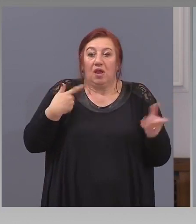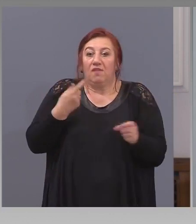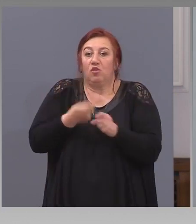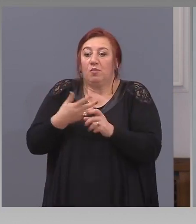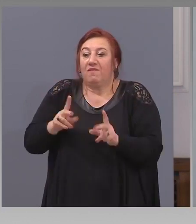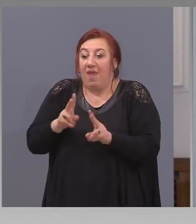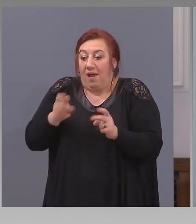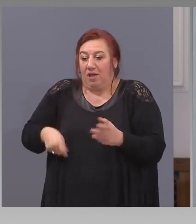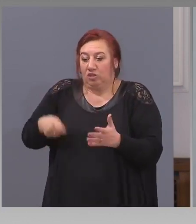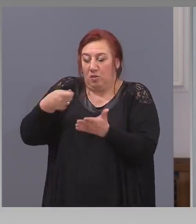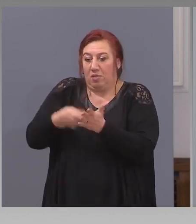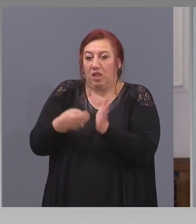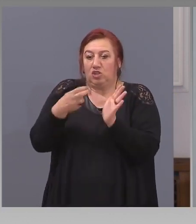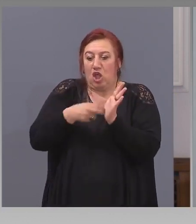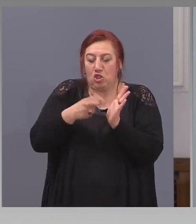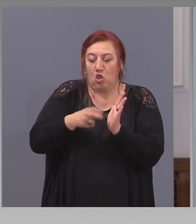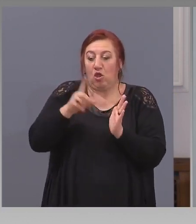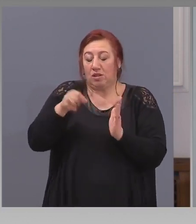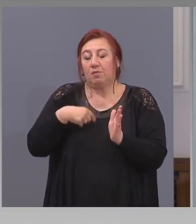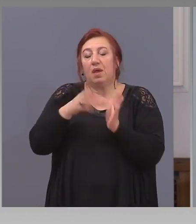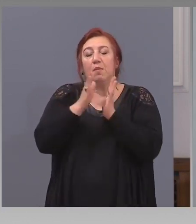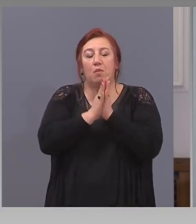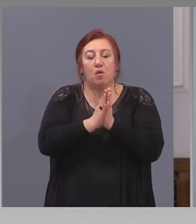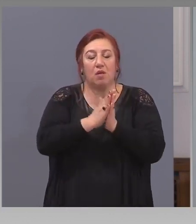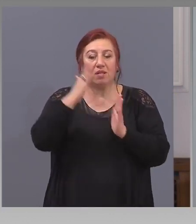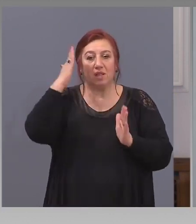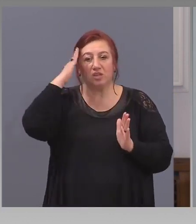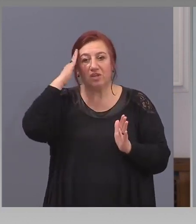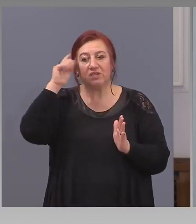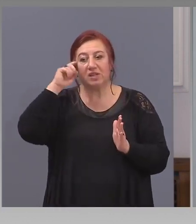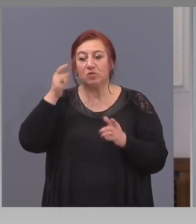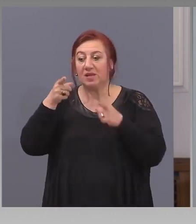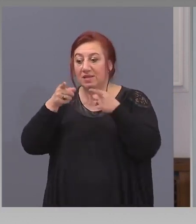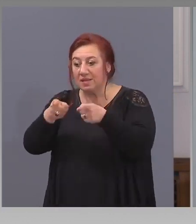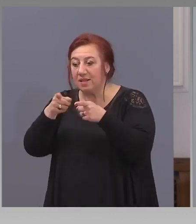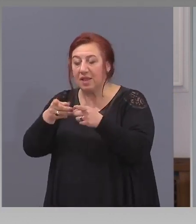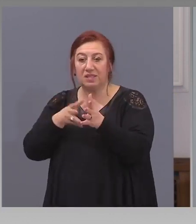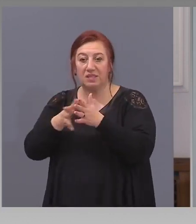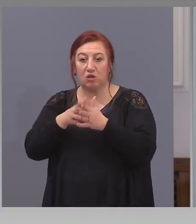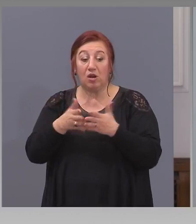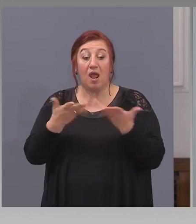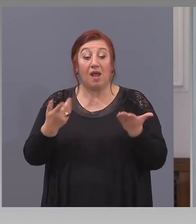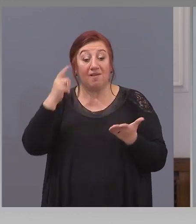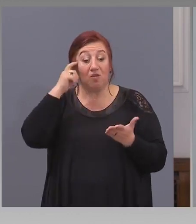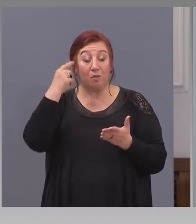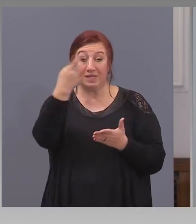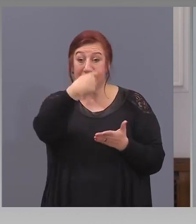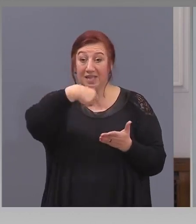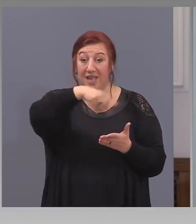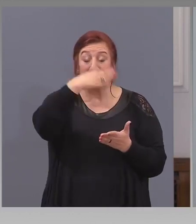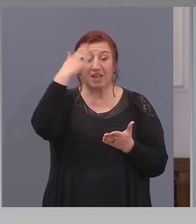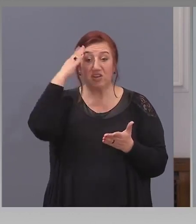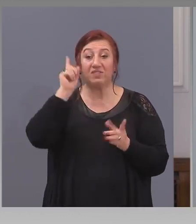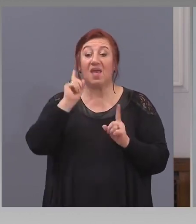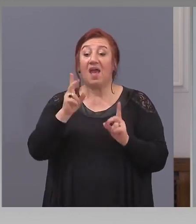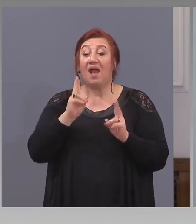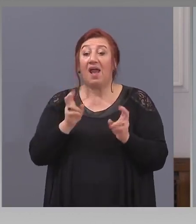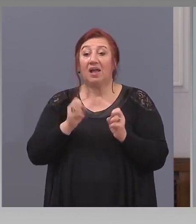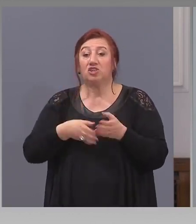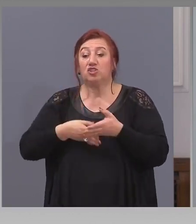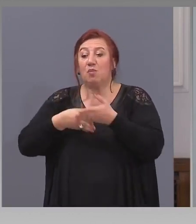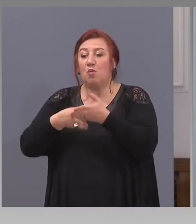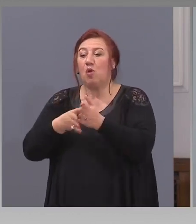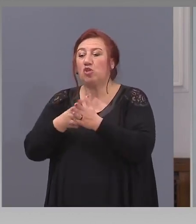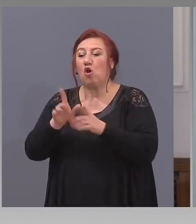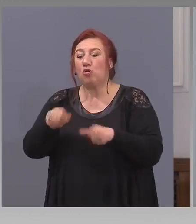към държавата да помисли и за тях. Какво мисли в тази посока държавата? Как ще подпомогне евентуално хора, които живеят под